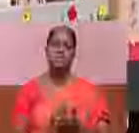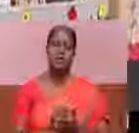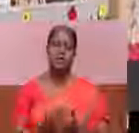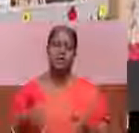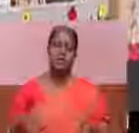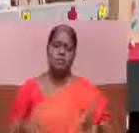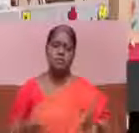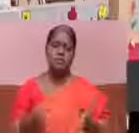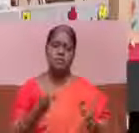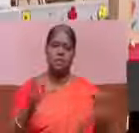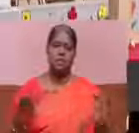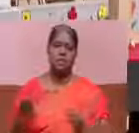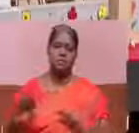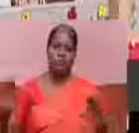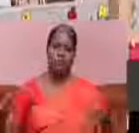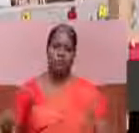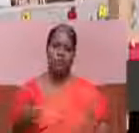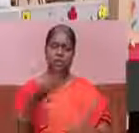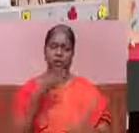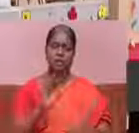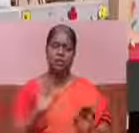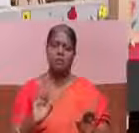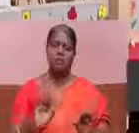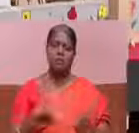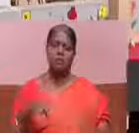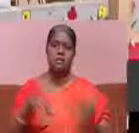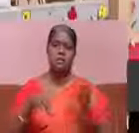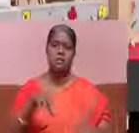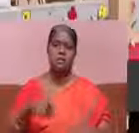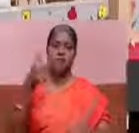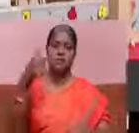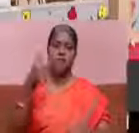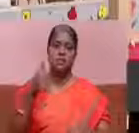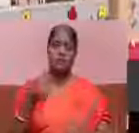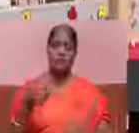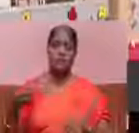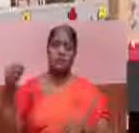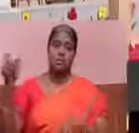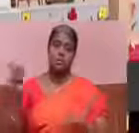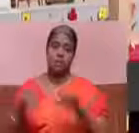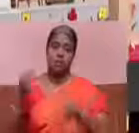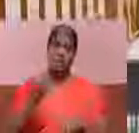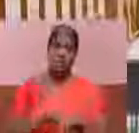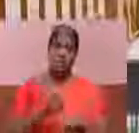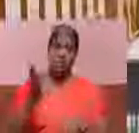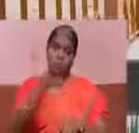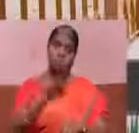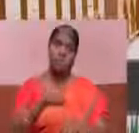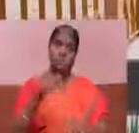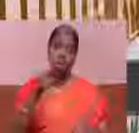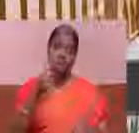செய்யப்பட்ட வசதிகள் குறித்து தேர்தல் அதிகாரி தேர்தல் நாளுக்கு முன்பே சரிபார்க்க வேண்டும்.